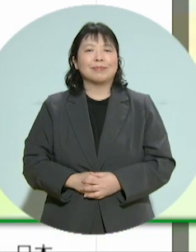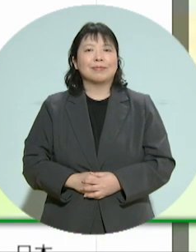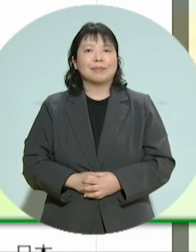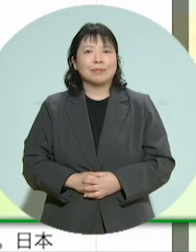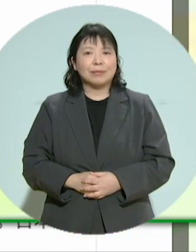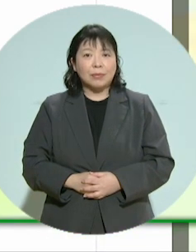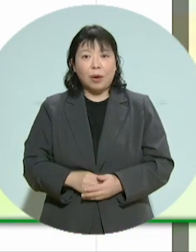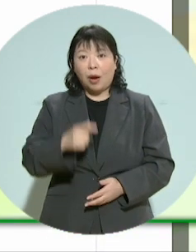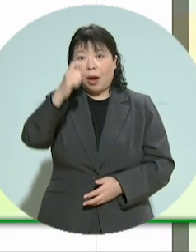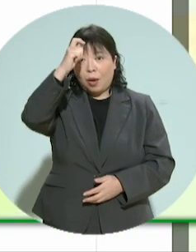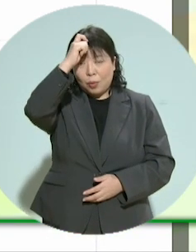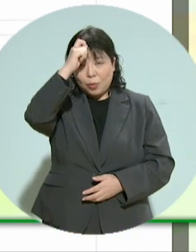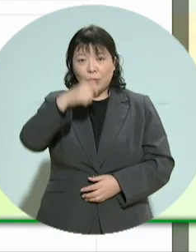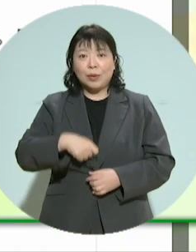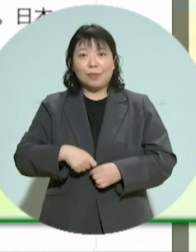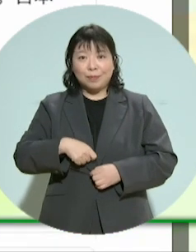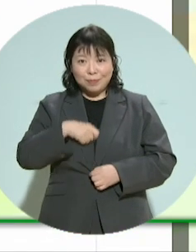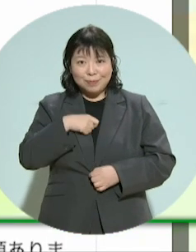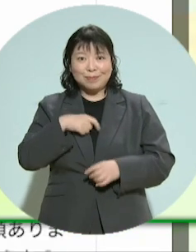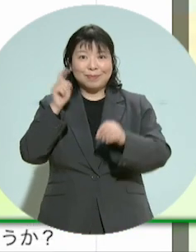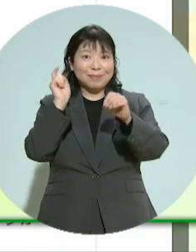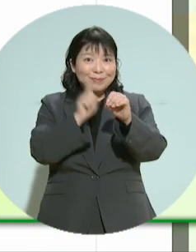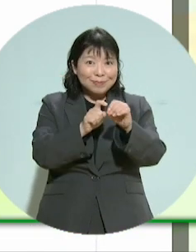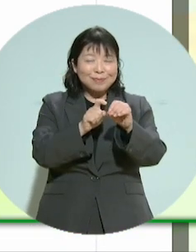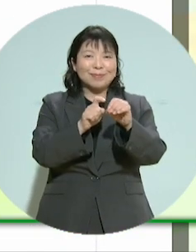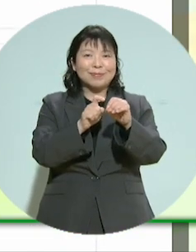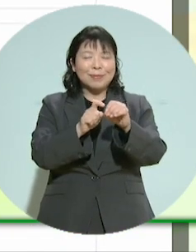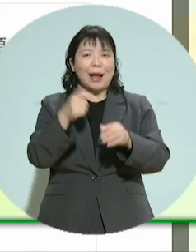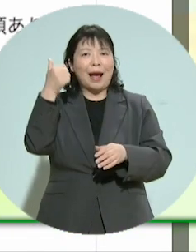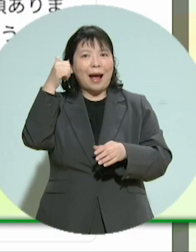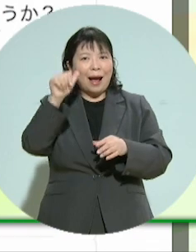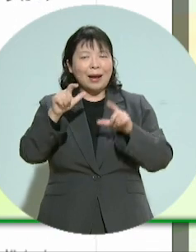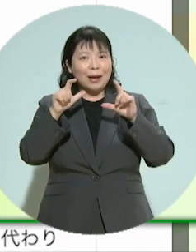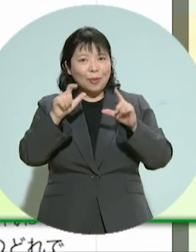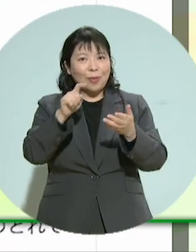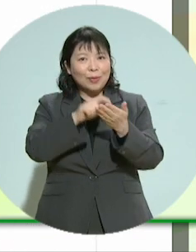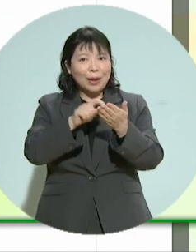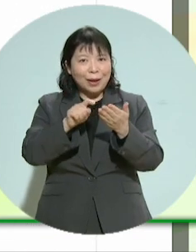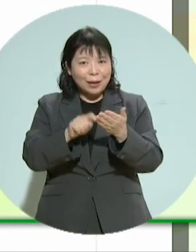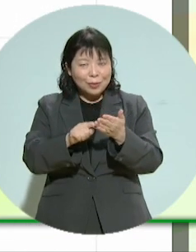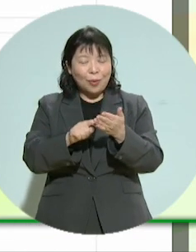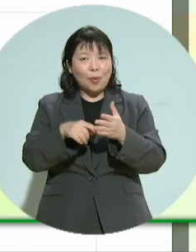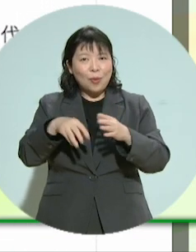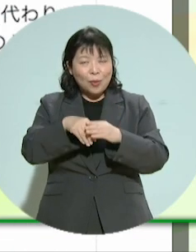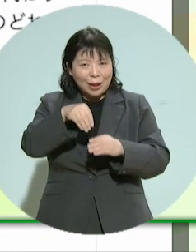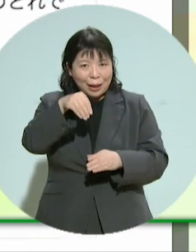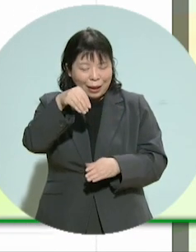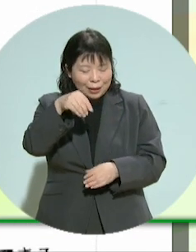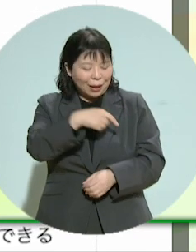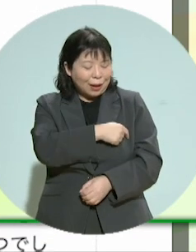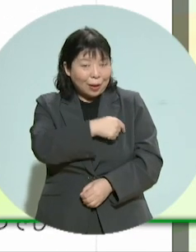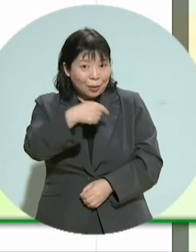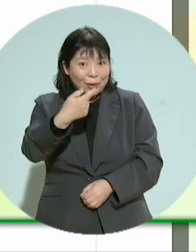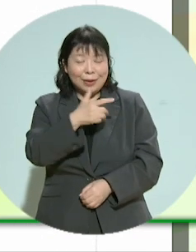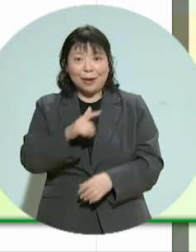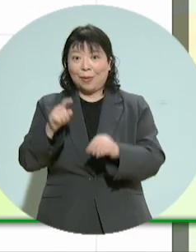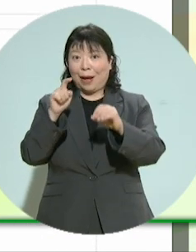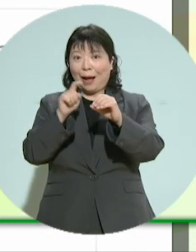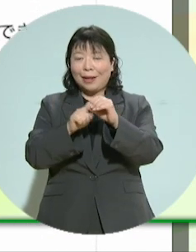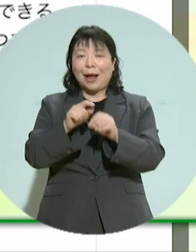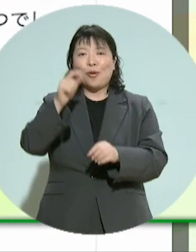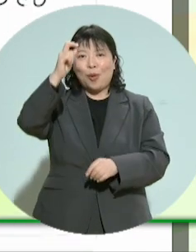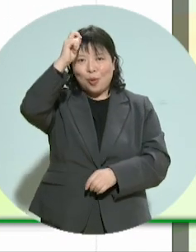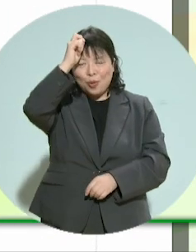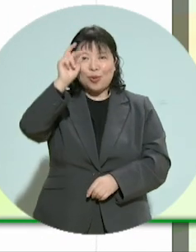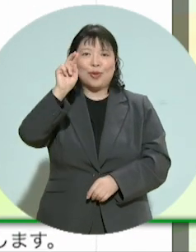クイズに正解しアンケートに答えると、抽選で電子体温計やキッチンスケールが当たるクイズラリーも